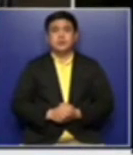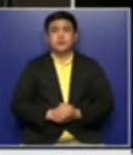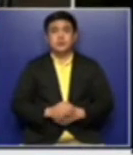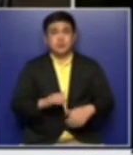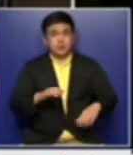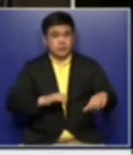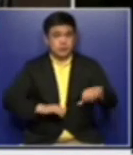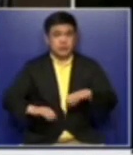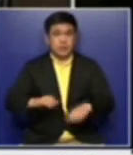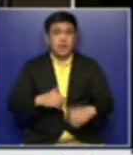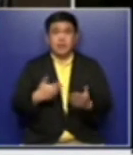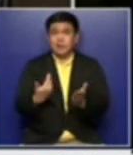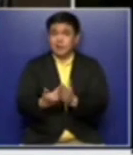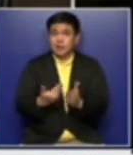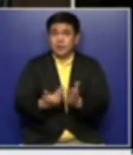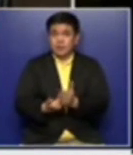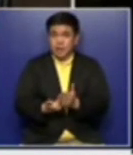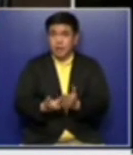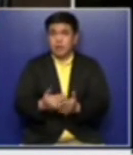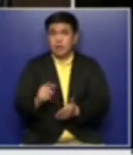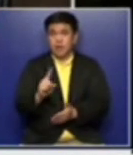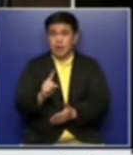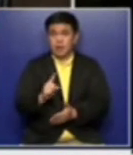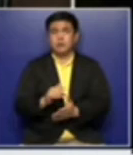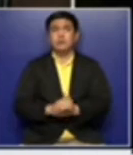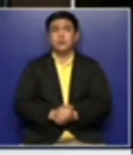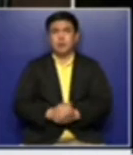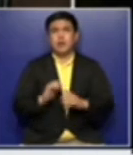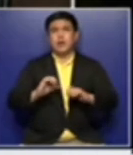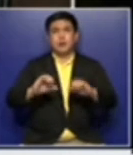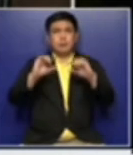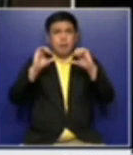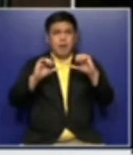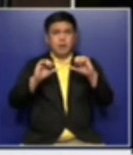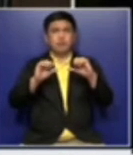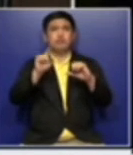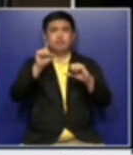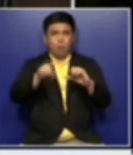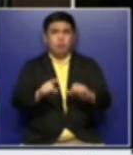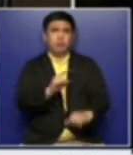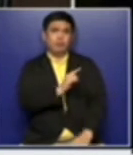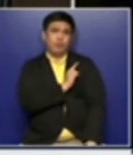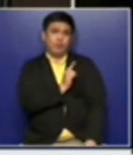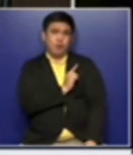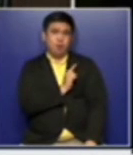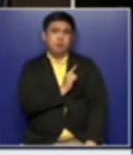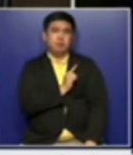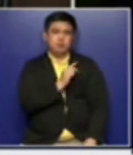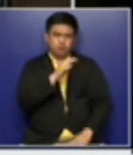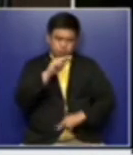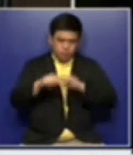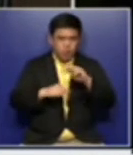ดสรรงบประมาณที่ทางรัฐบาลเองจะต้องมาพิจารณา